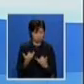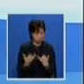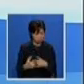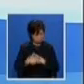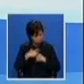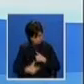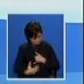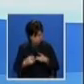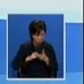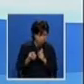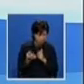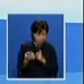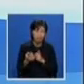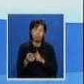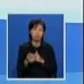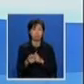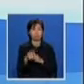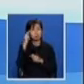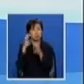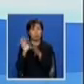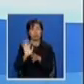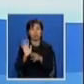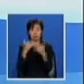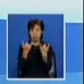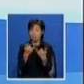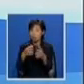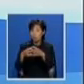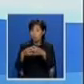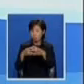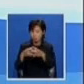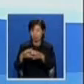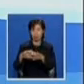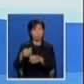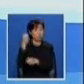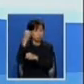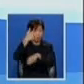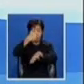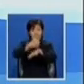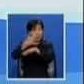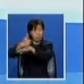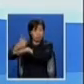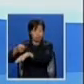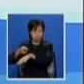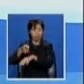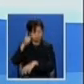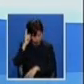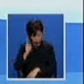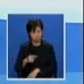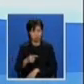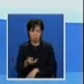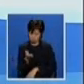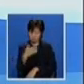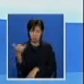แกนนำผู้ชุมนุมผู้ที่มีหมายจับต่างๆนั้นเข้ามาสู่กระบวนการยุติธรรมนะครับเพราะว่าสิ่งที่รัฐบาลกำลังทำอยู่ก็คือ